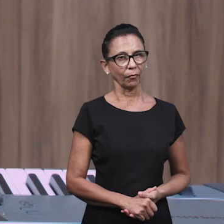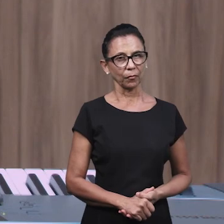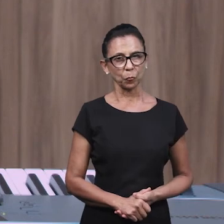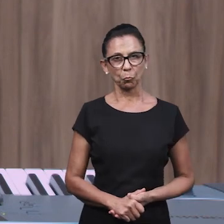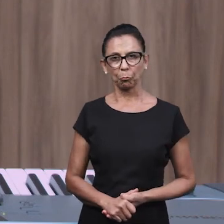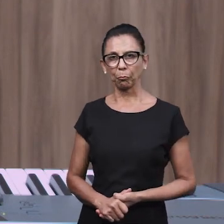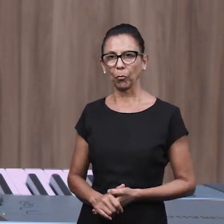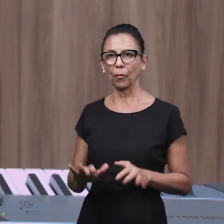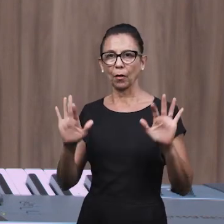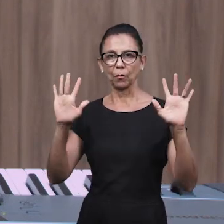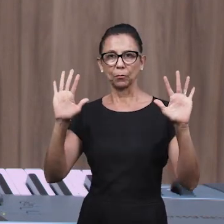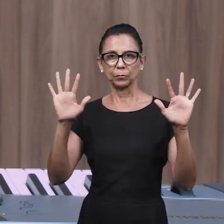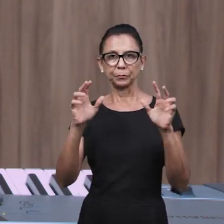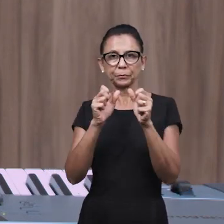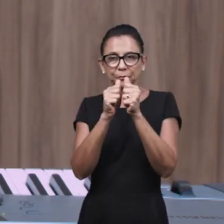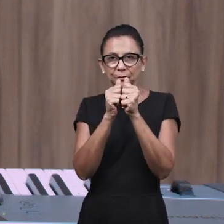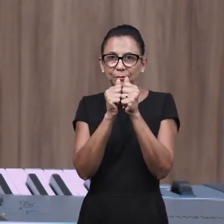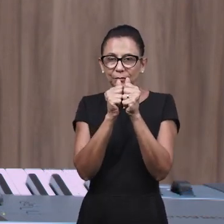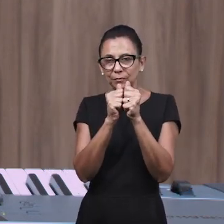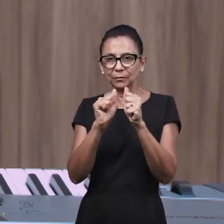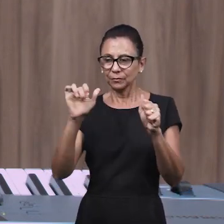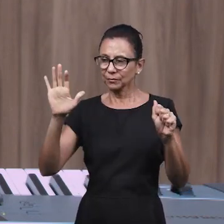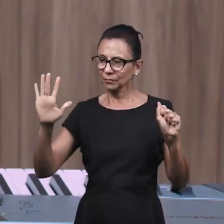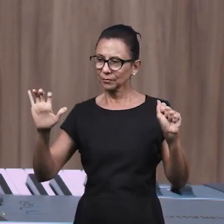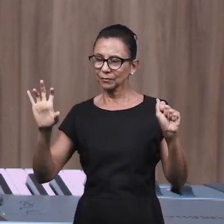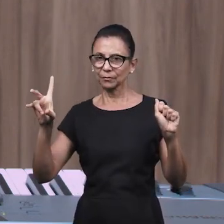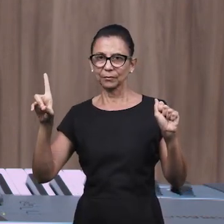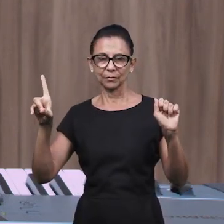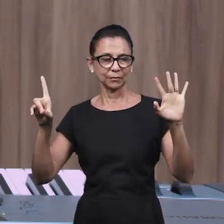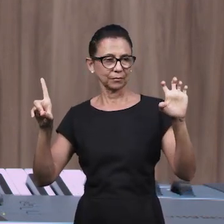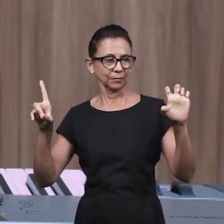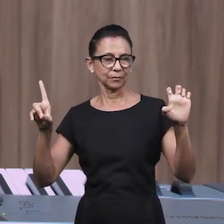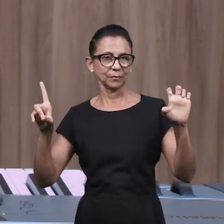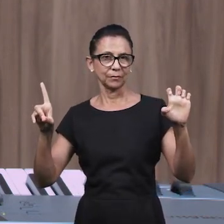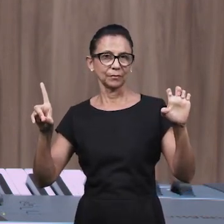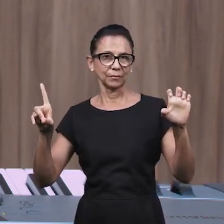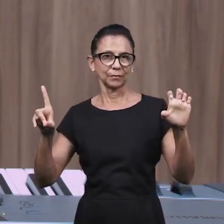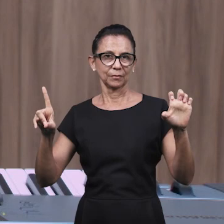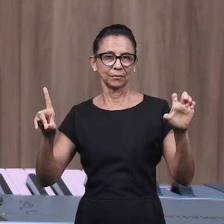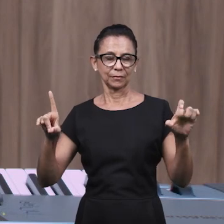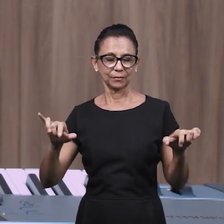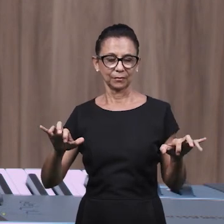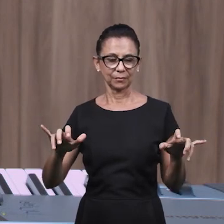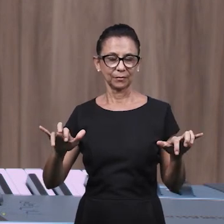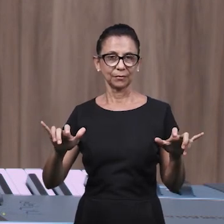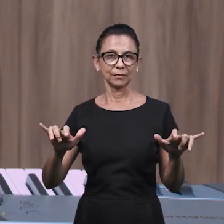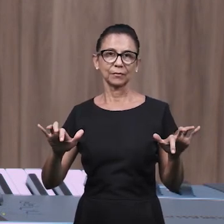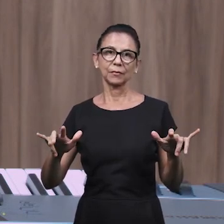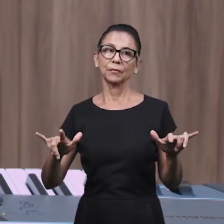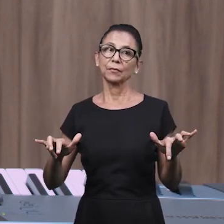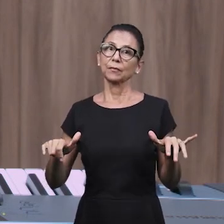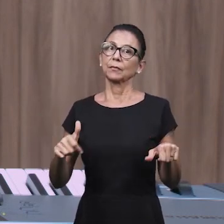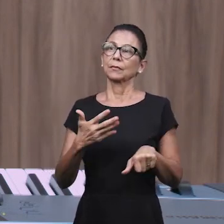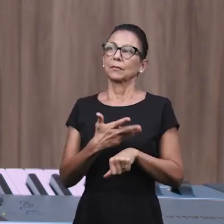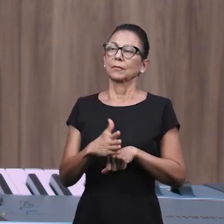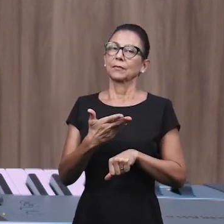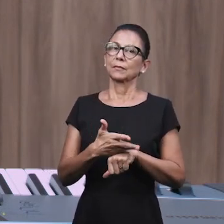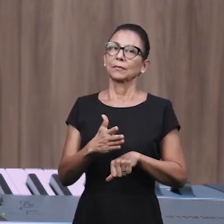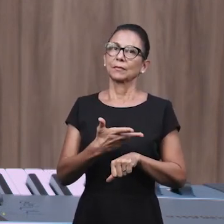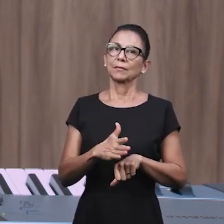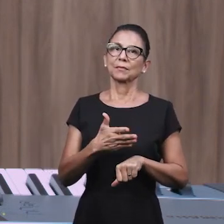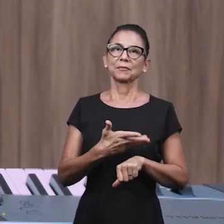Quand nous faisons la gamme avec les deux mains ensemble, une main, quand elle est en train de tourner, l'autre n'a